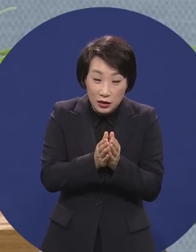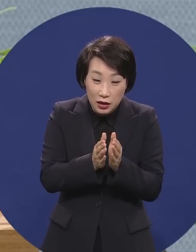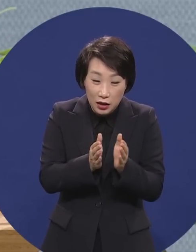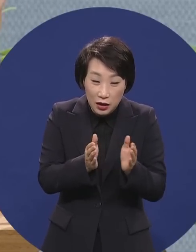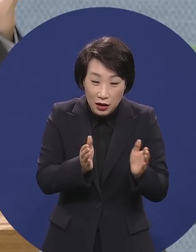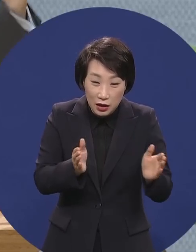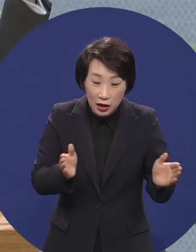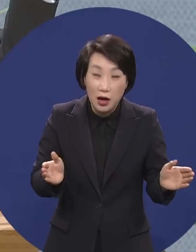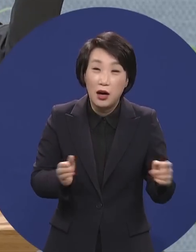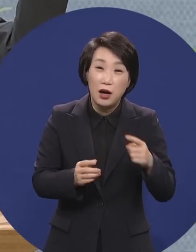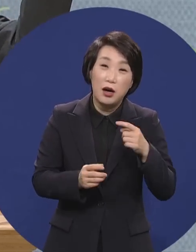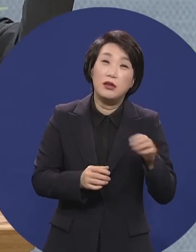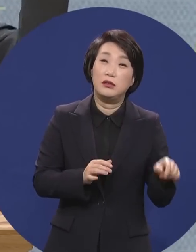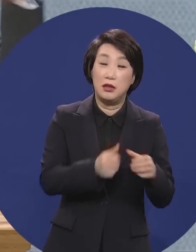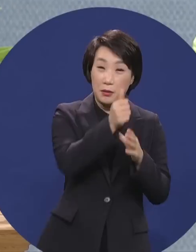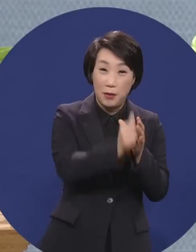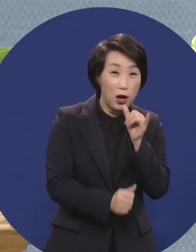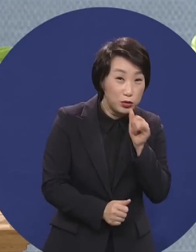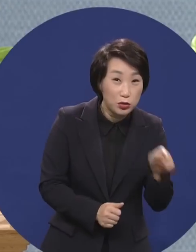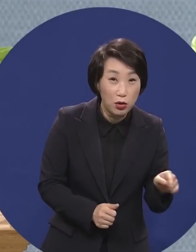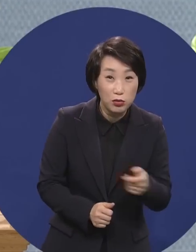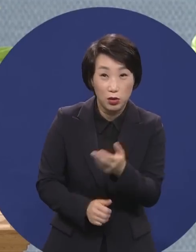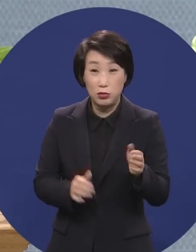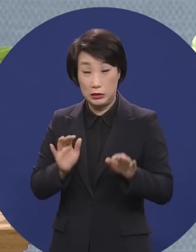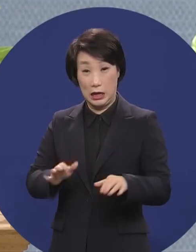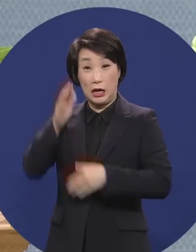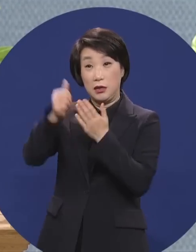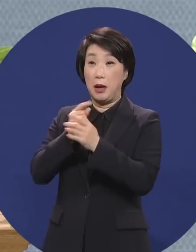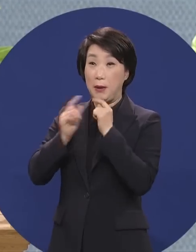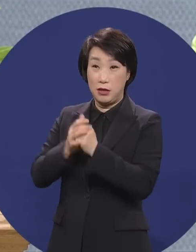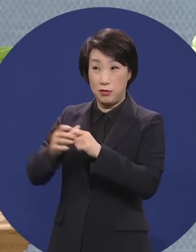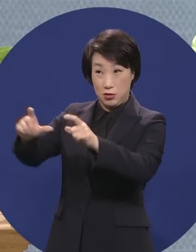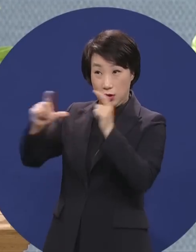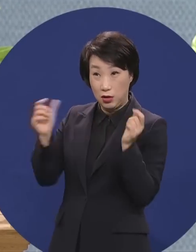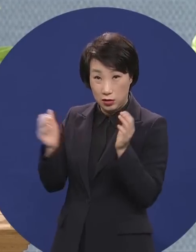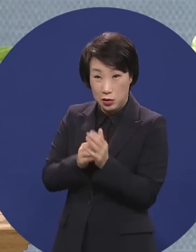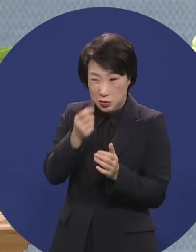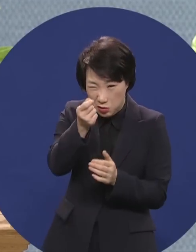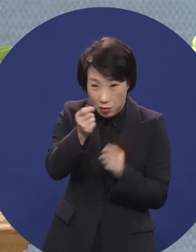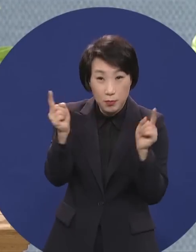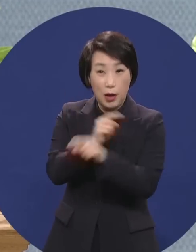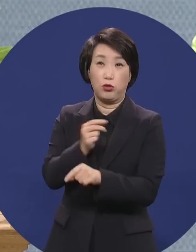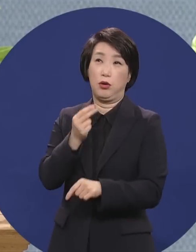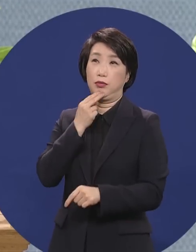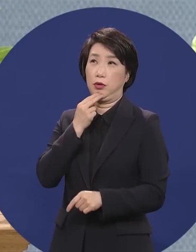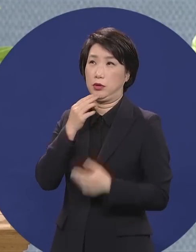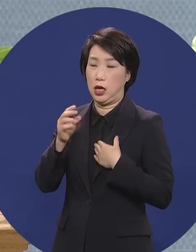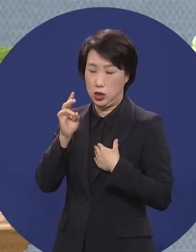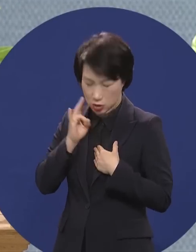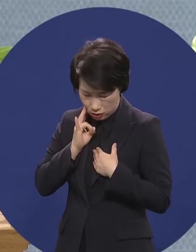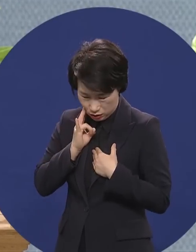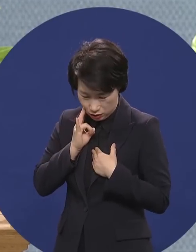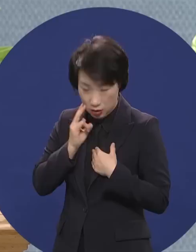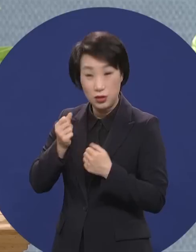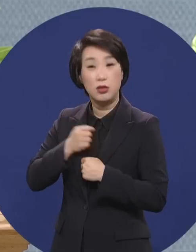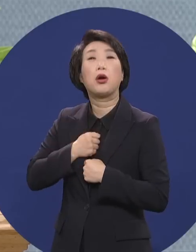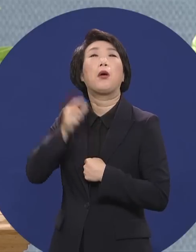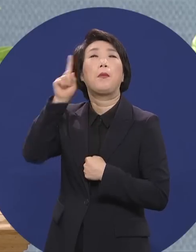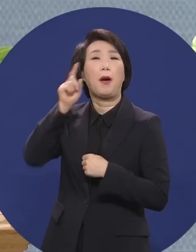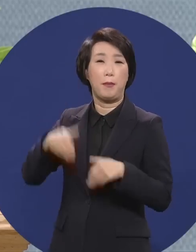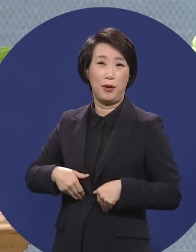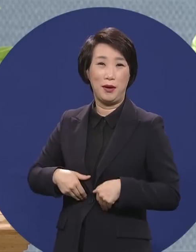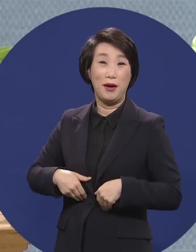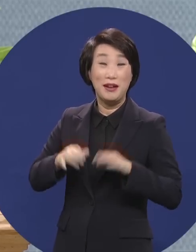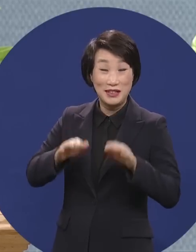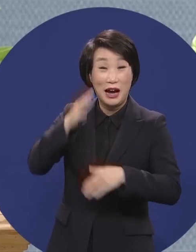들어갑니다. 하나님 말씀이 그렇다면 1.1획도 변함없이 나도 그렇다. 하나님이